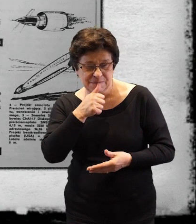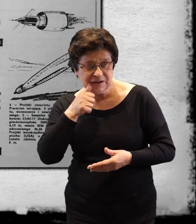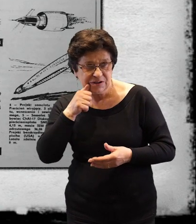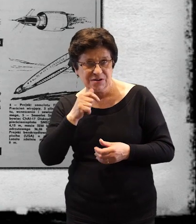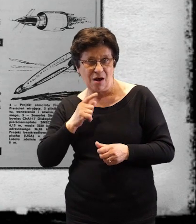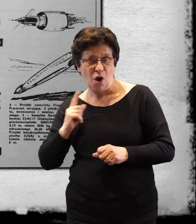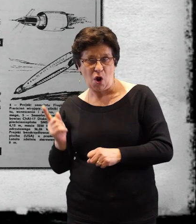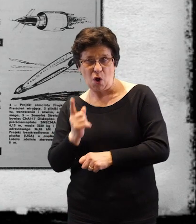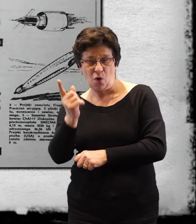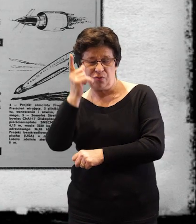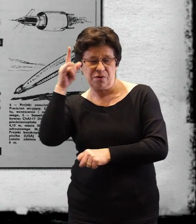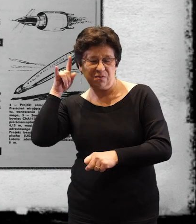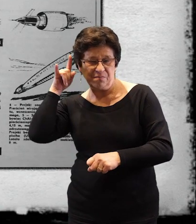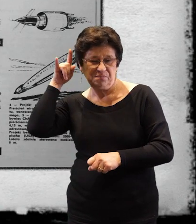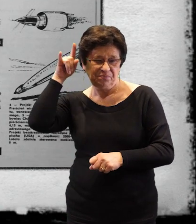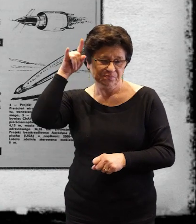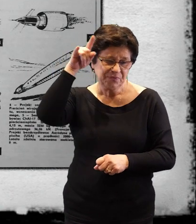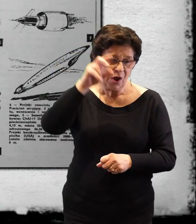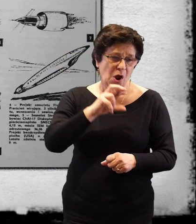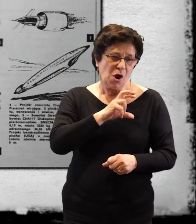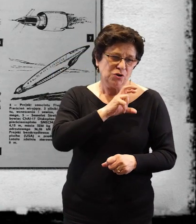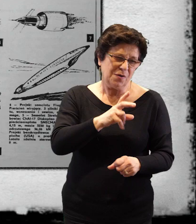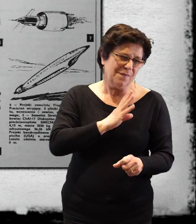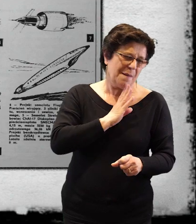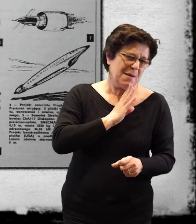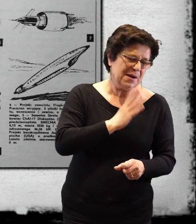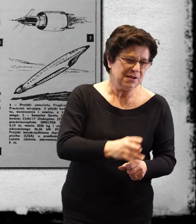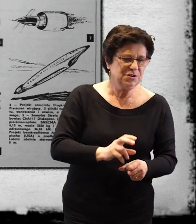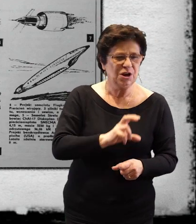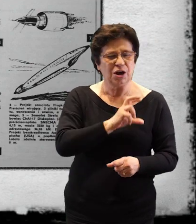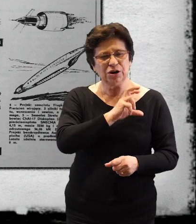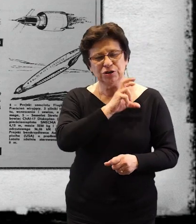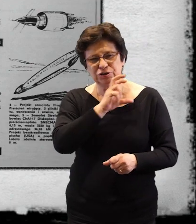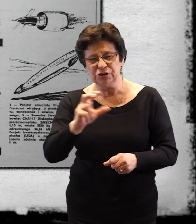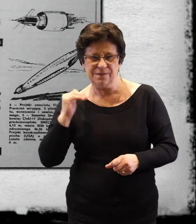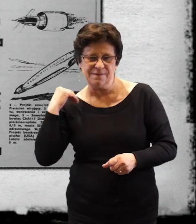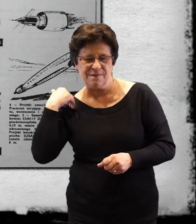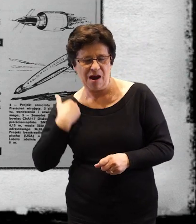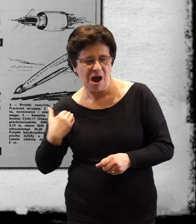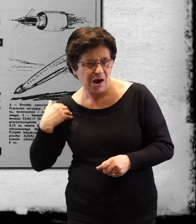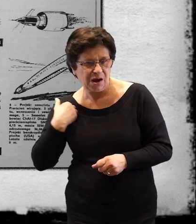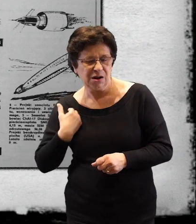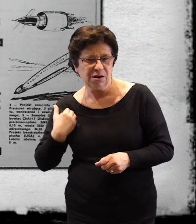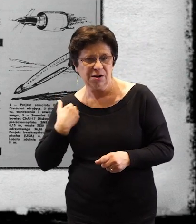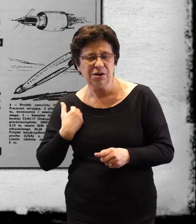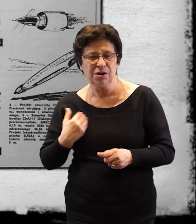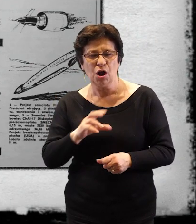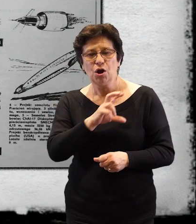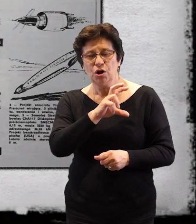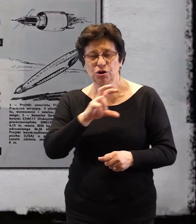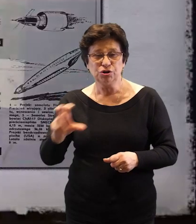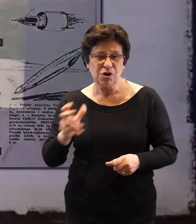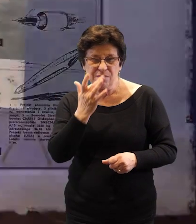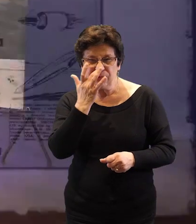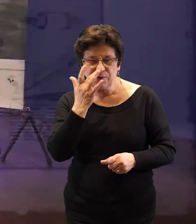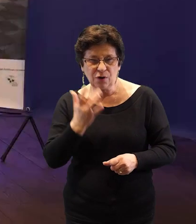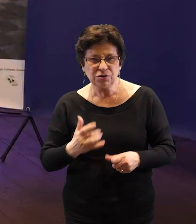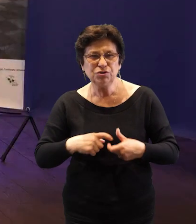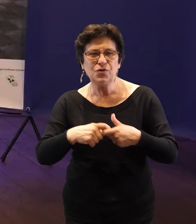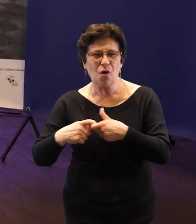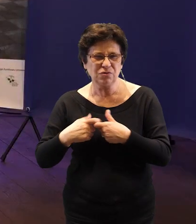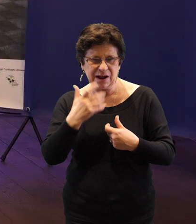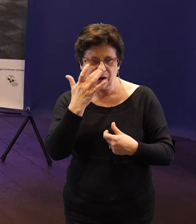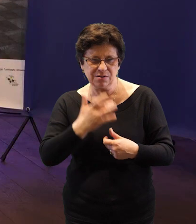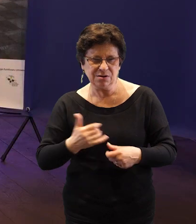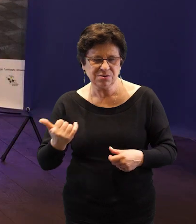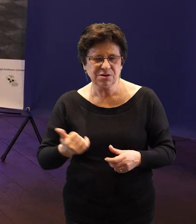tych konstrukcji, czy to dokonywane w Stanach Zjednoczonych, czy w Wielkiej Brytanii, czy w Związku Radzieckim, że to